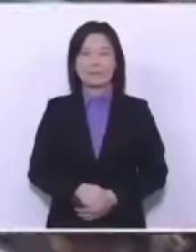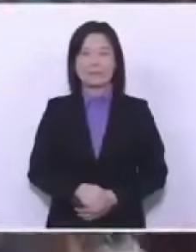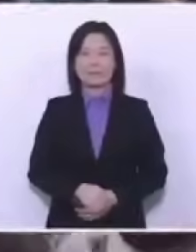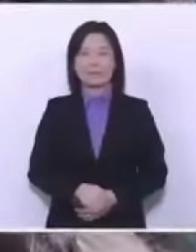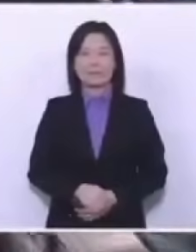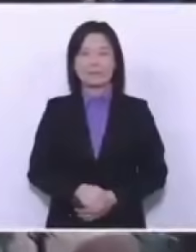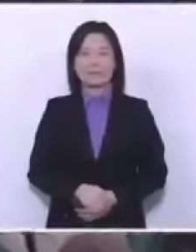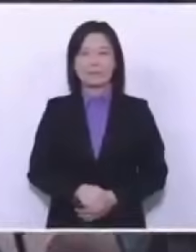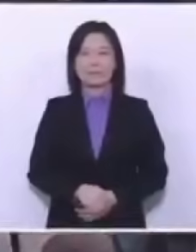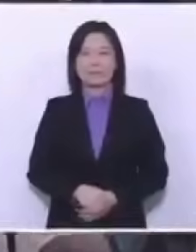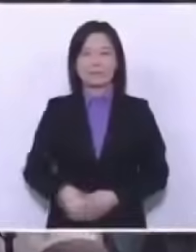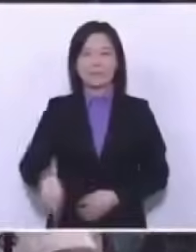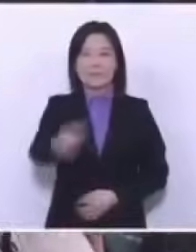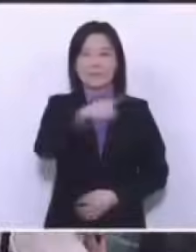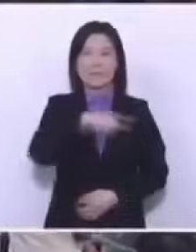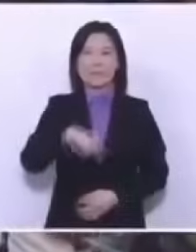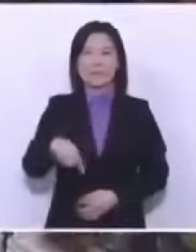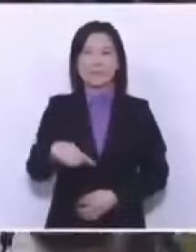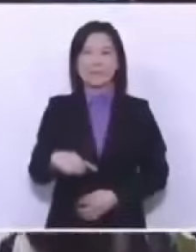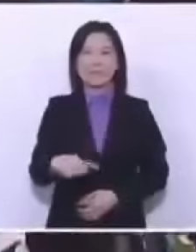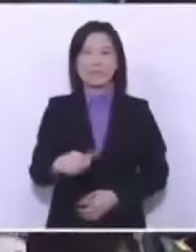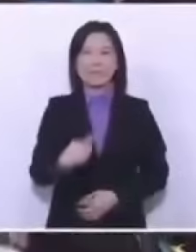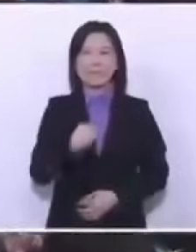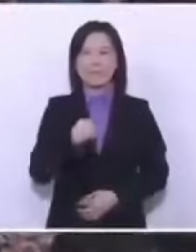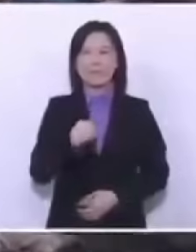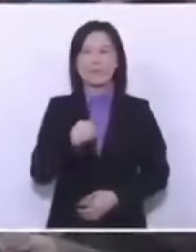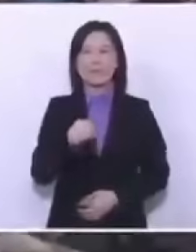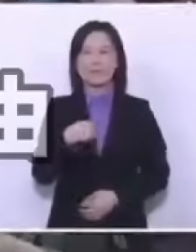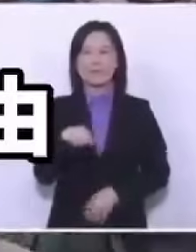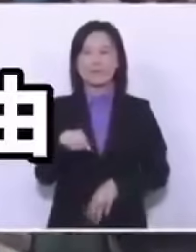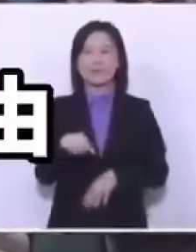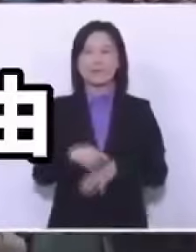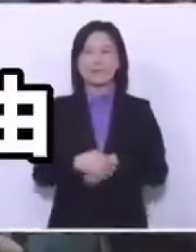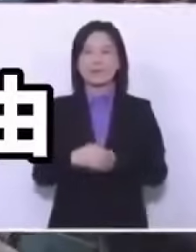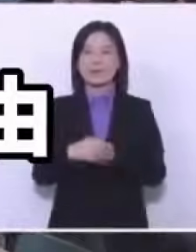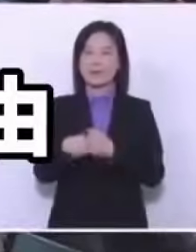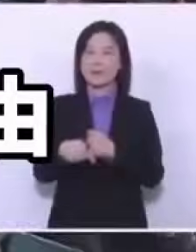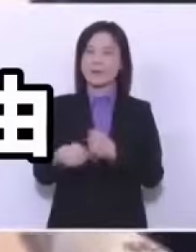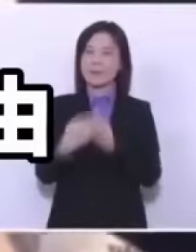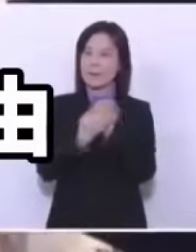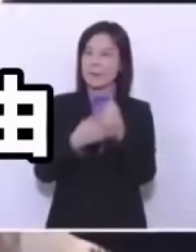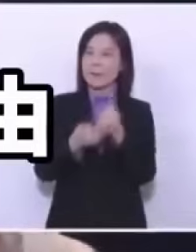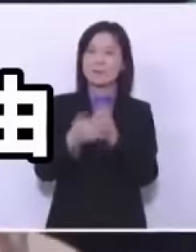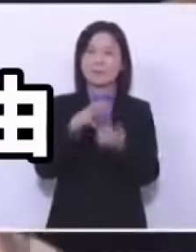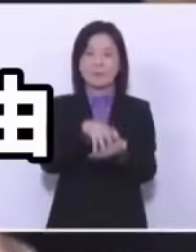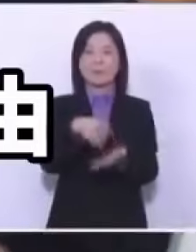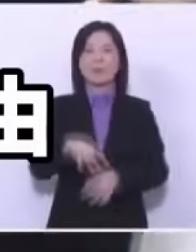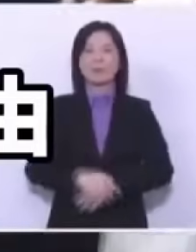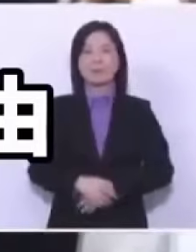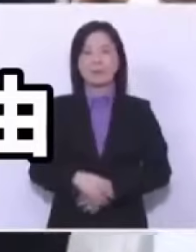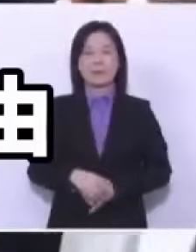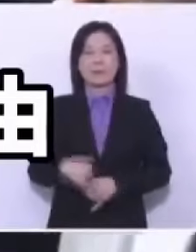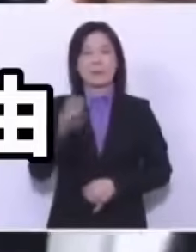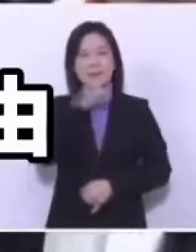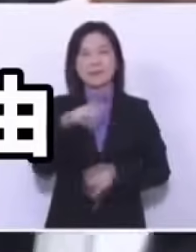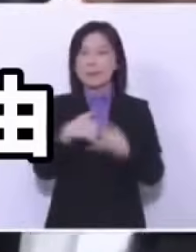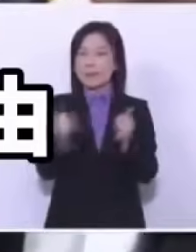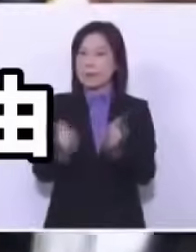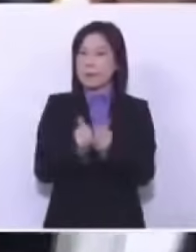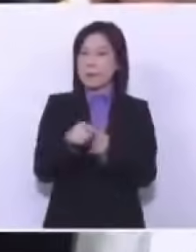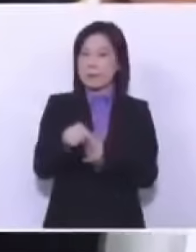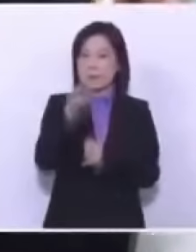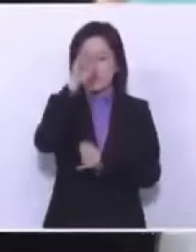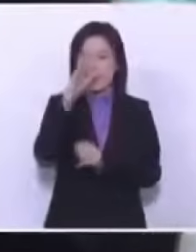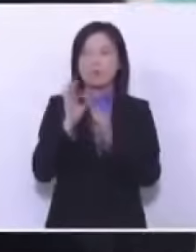你们就是我的 Team KP， 也是台湾民众党继续奋斗的理